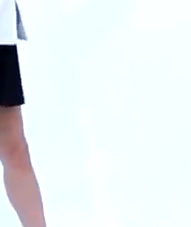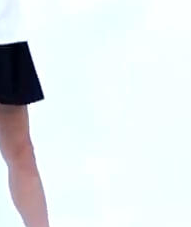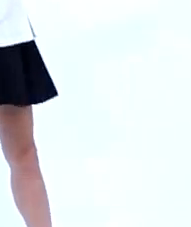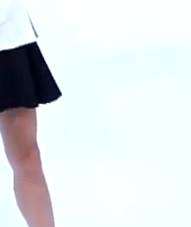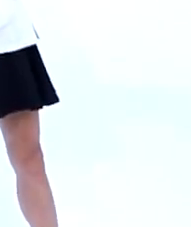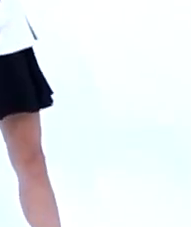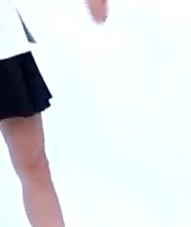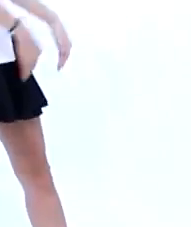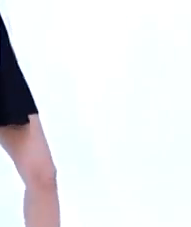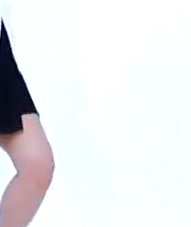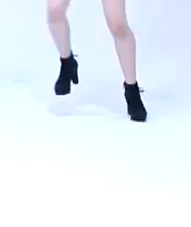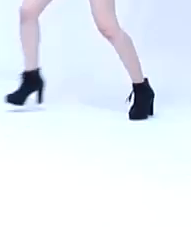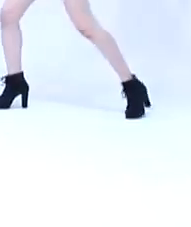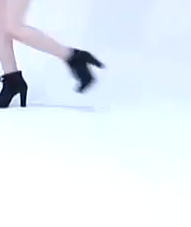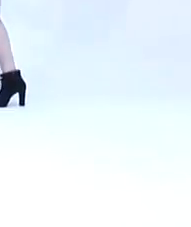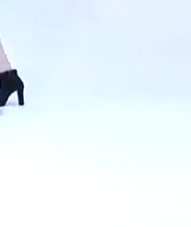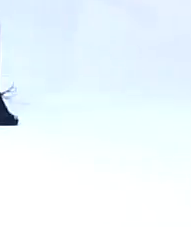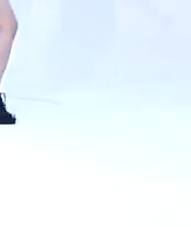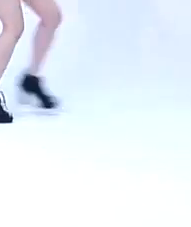부끄러워요